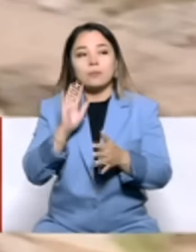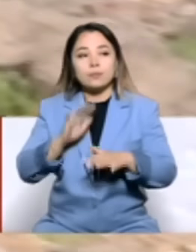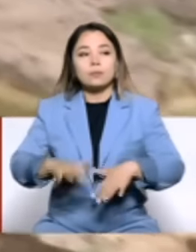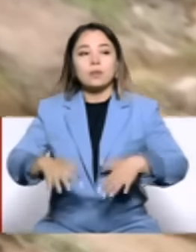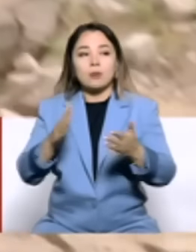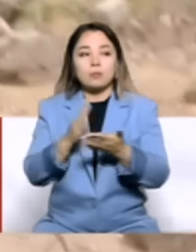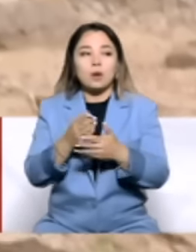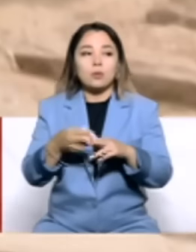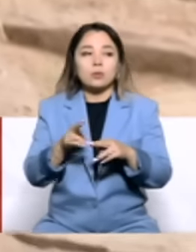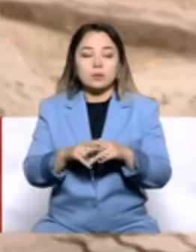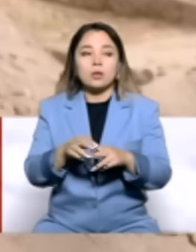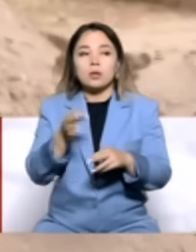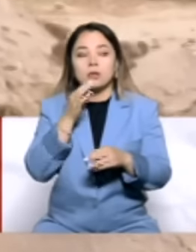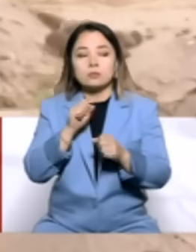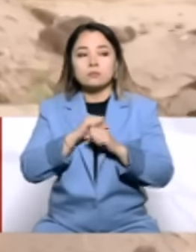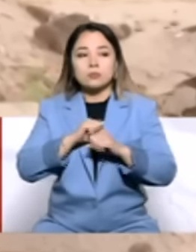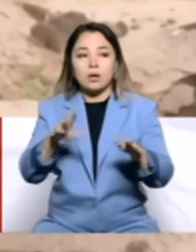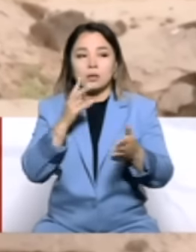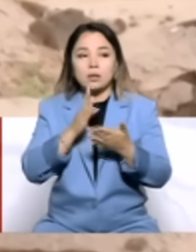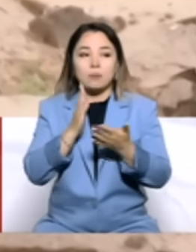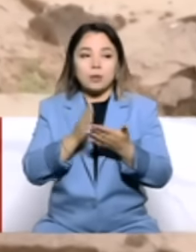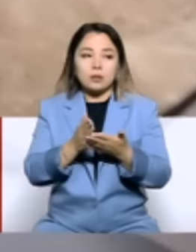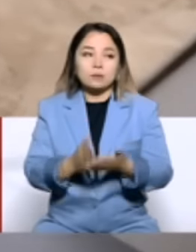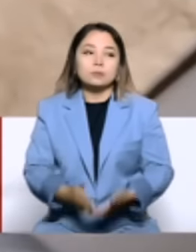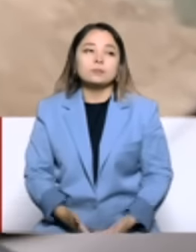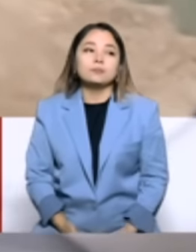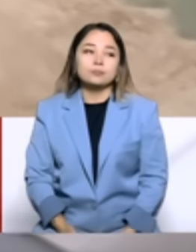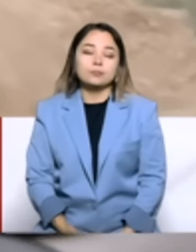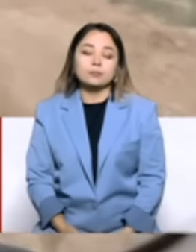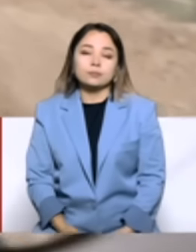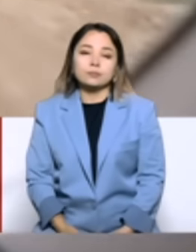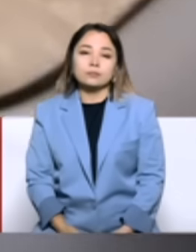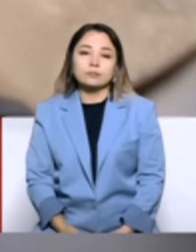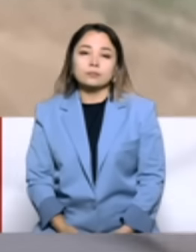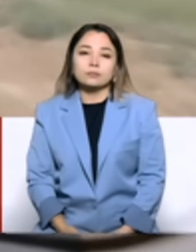әкетті. Міне, жиекте шашылып жатыр.